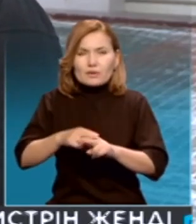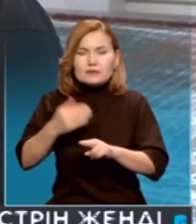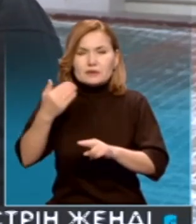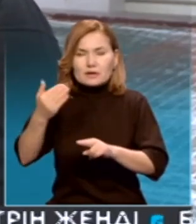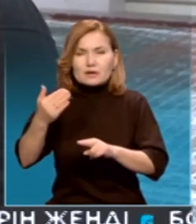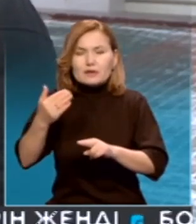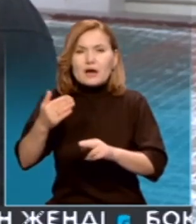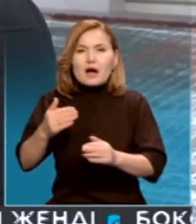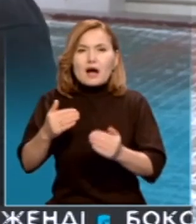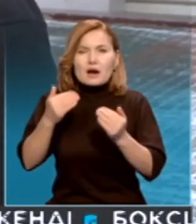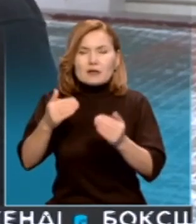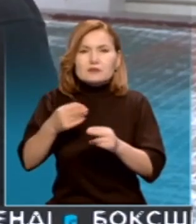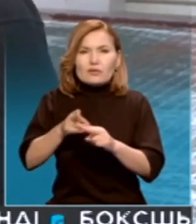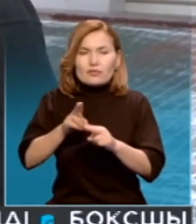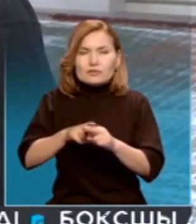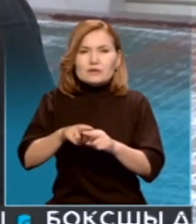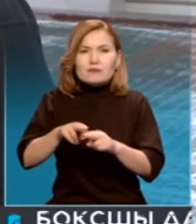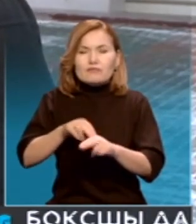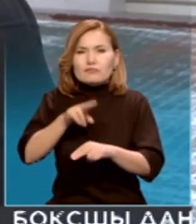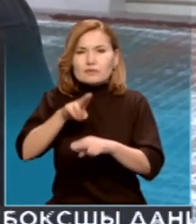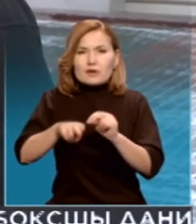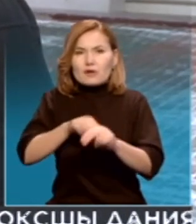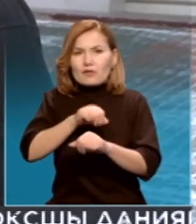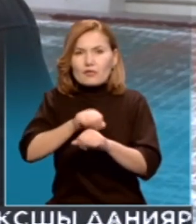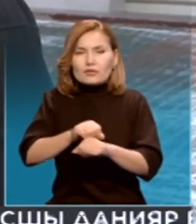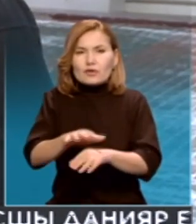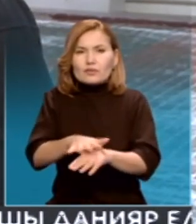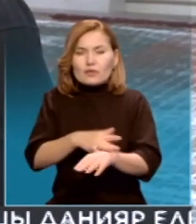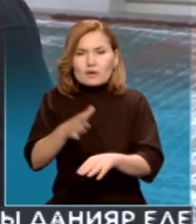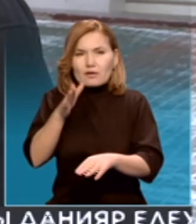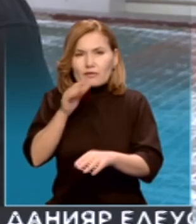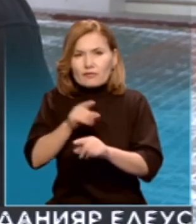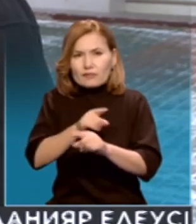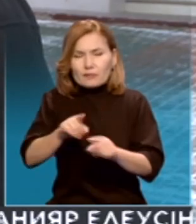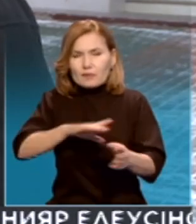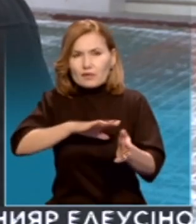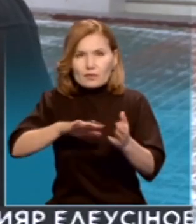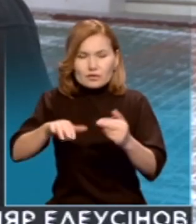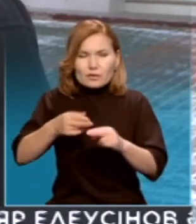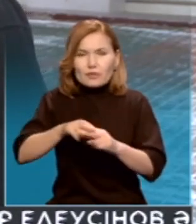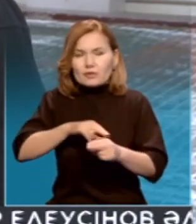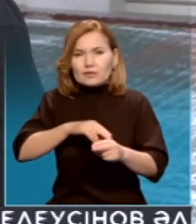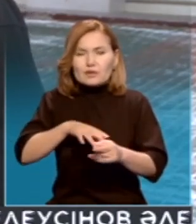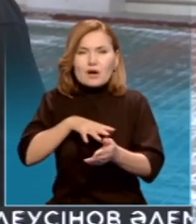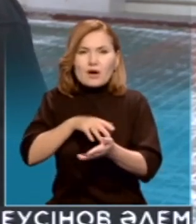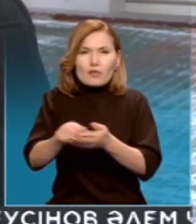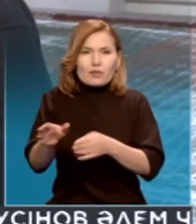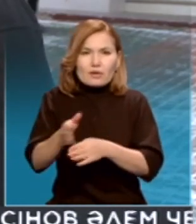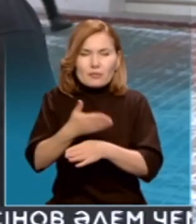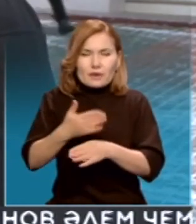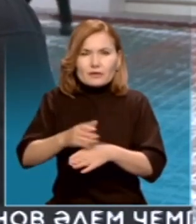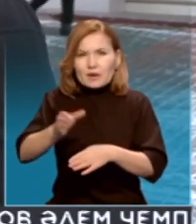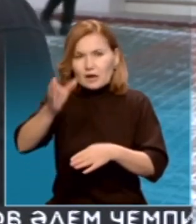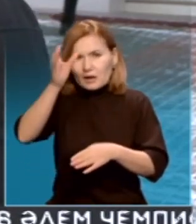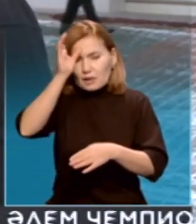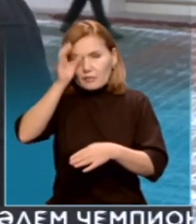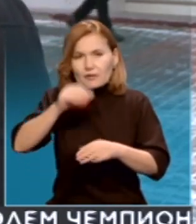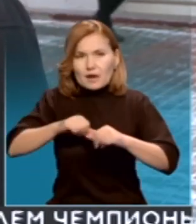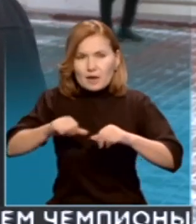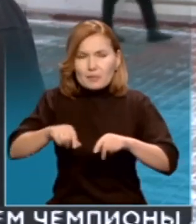эксперттердің, жаңағы мемлекеттік ғылыми зерттеу